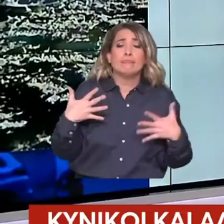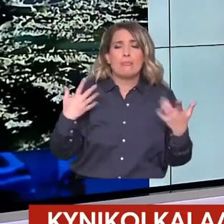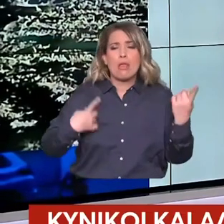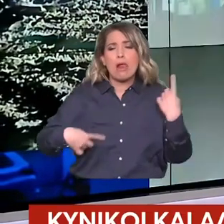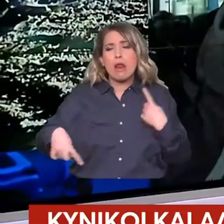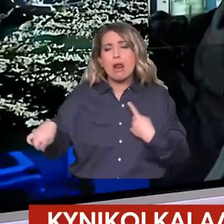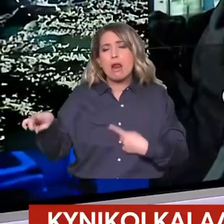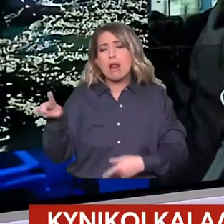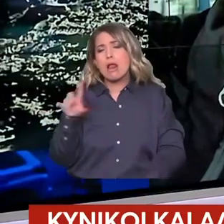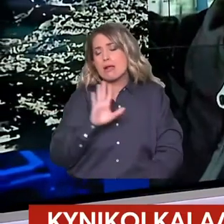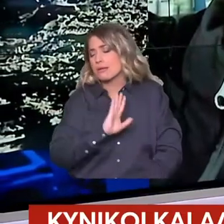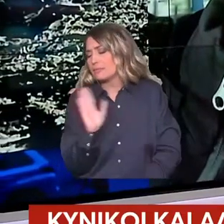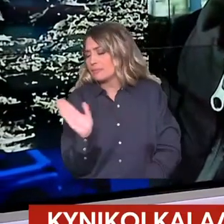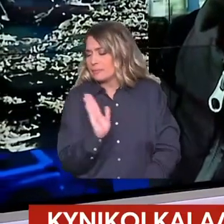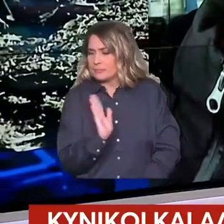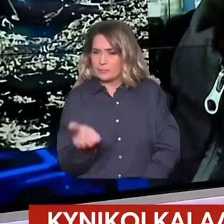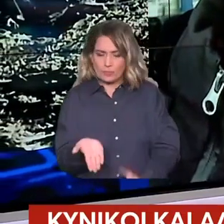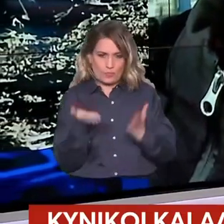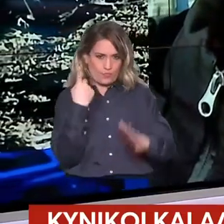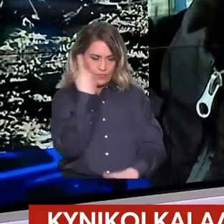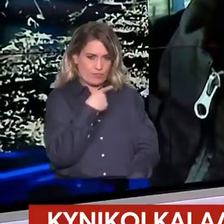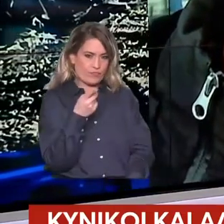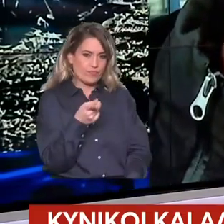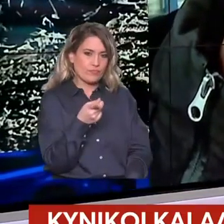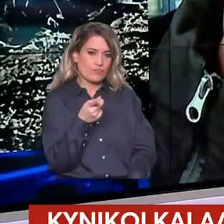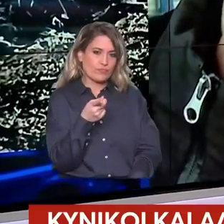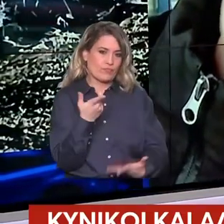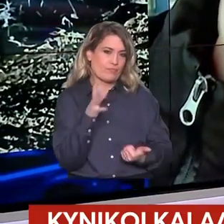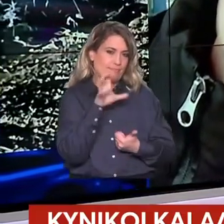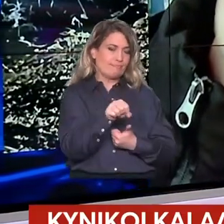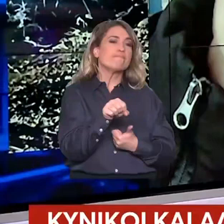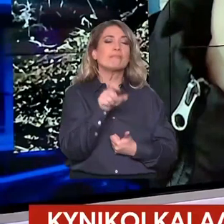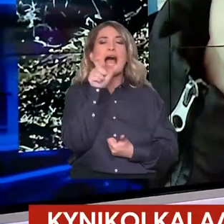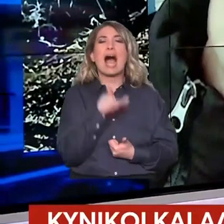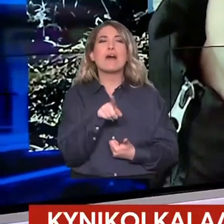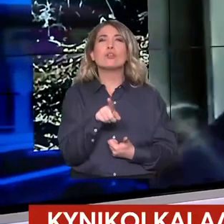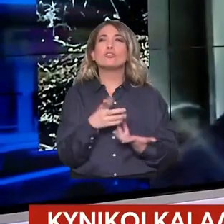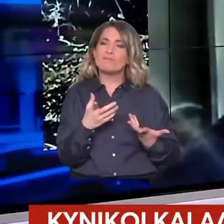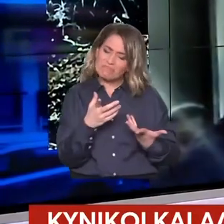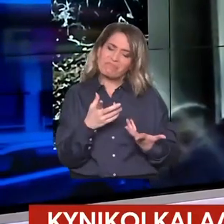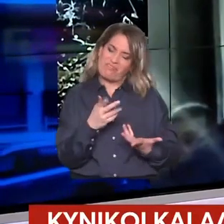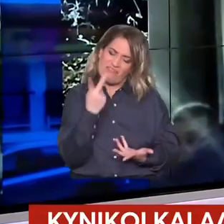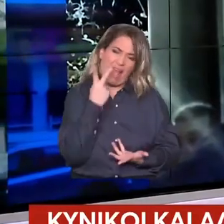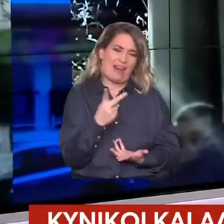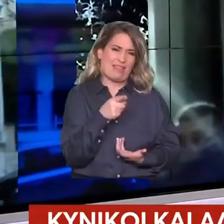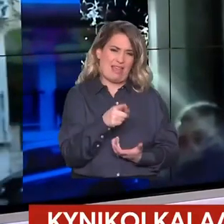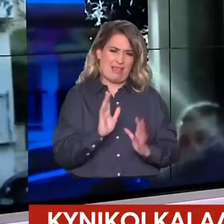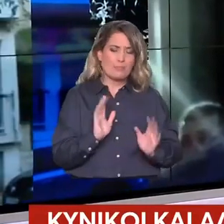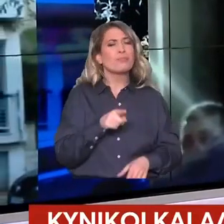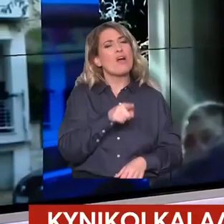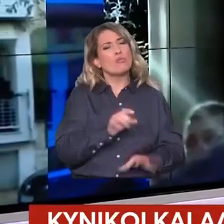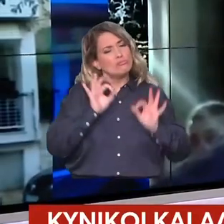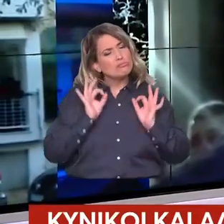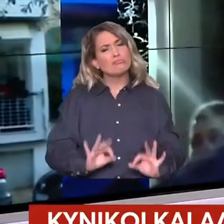Το παρελθόν αυτού του ανθρώπου φαίνεται ότι δίνει κάποιες απαντήσεις. Μιλάμε για έναν άνθρωπο ο οποίος είναι εξαιρετικά